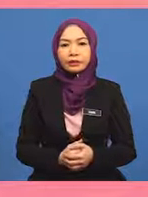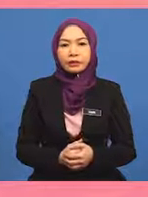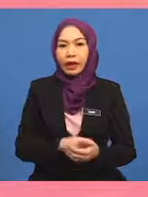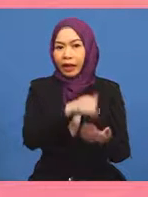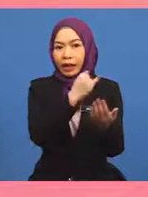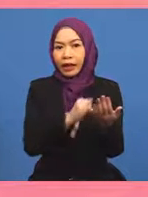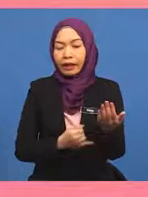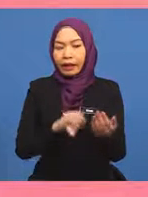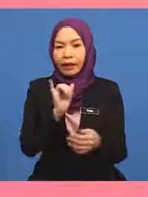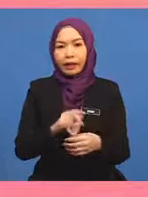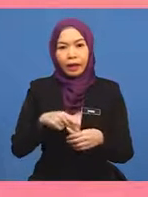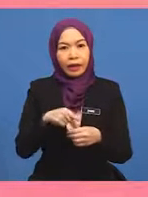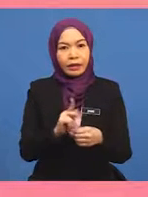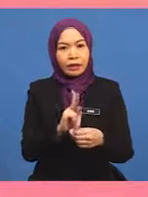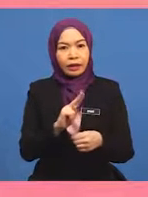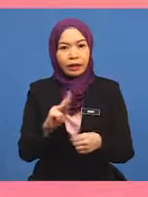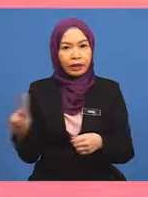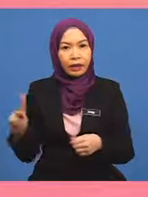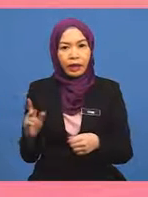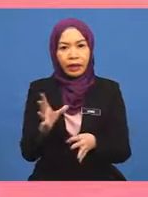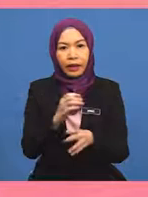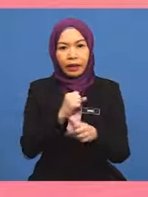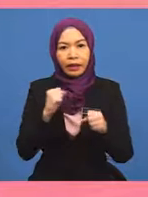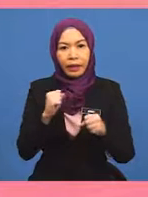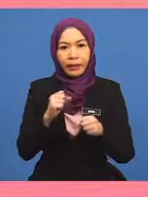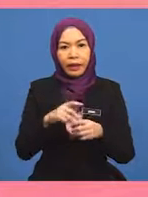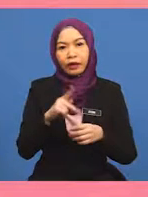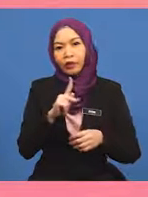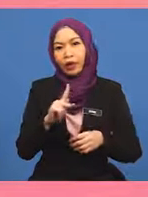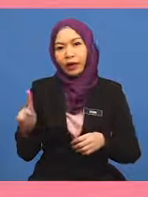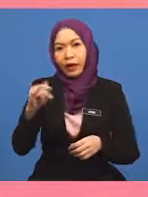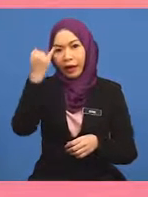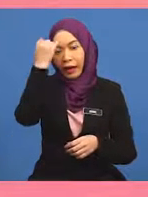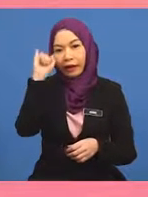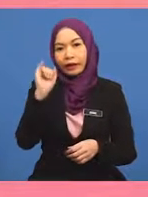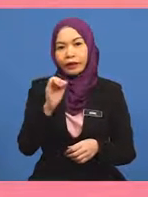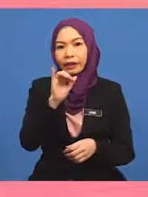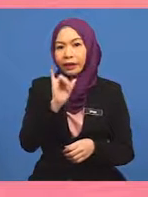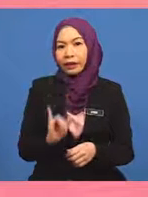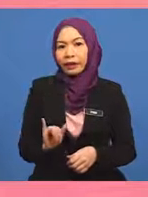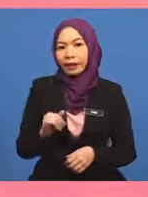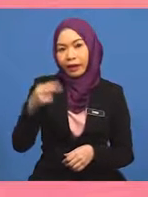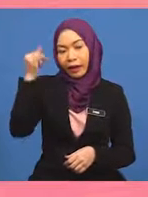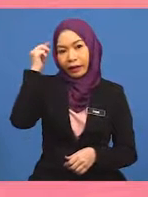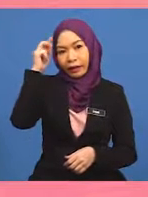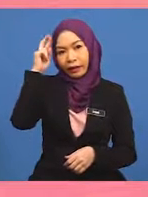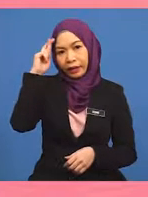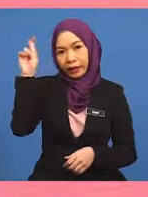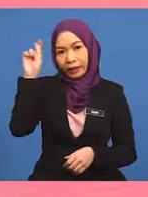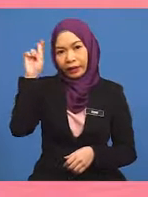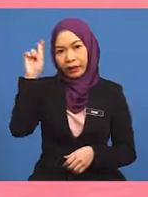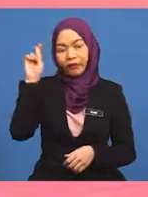Lakaran yang dihasilkan dapat menzahirkan idea yang kreatif,